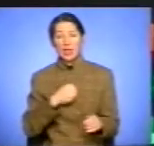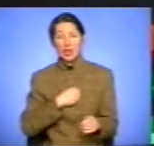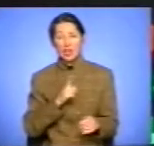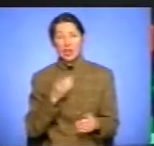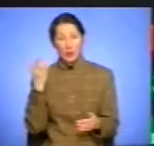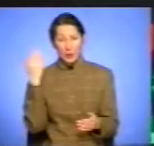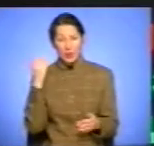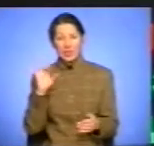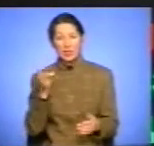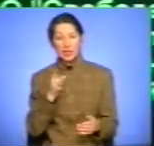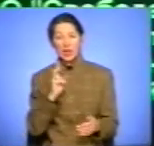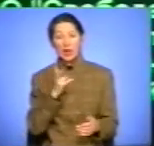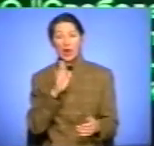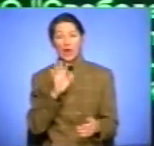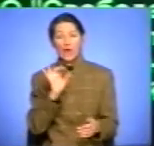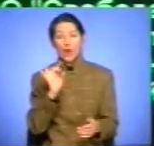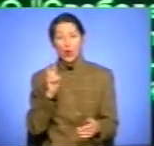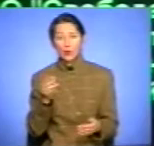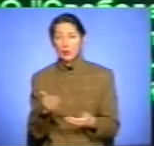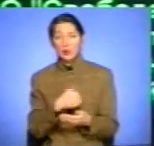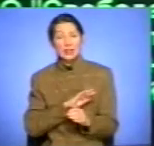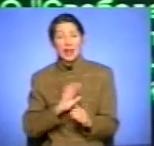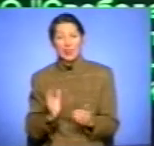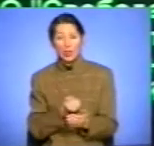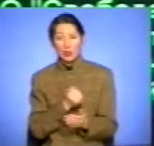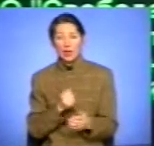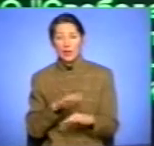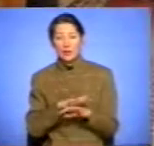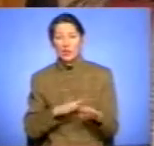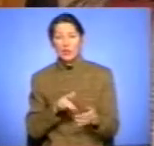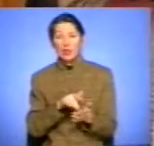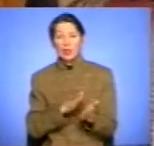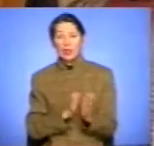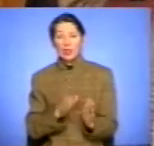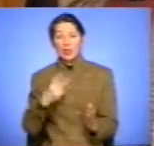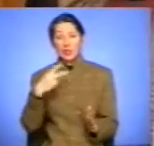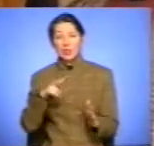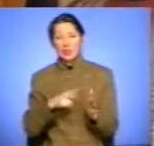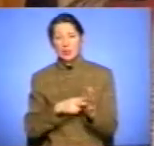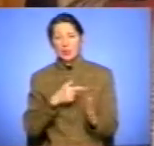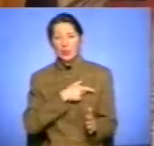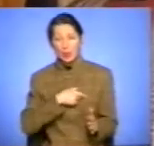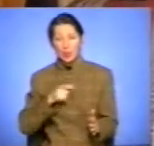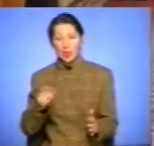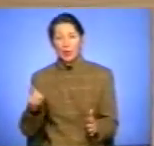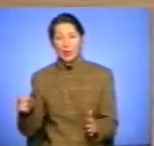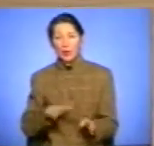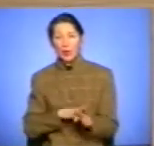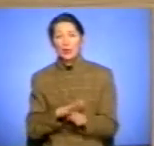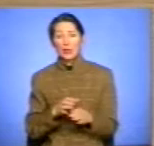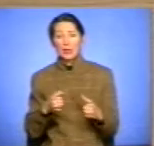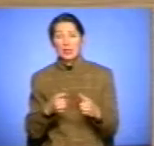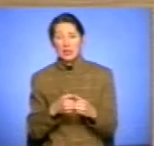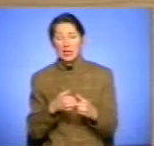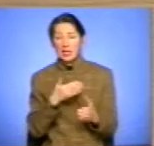попередні рази кворуму зібрати не вдалося у залі зареєструвалися лише 27 депутатів у повному складі відсутній фракції